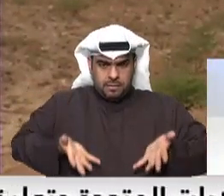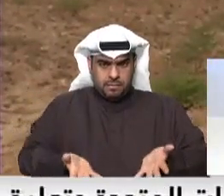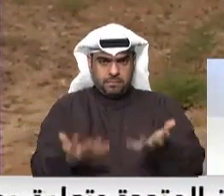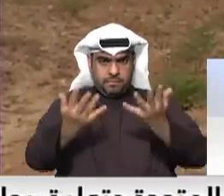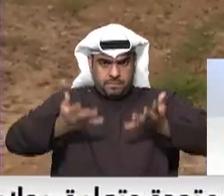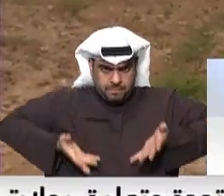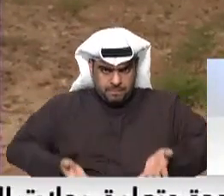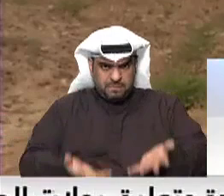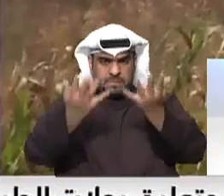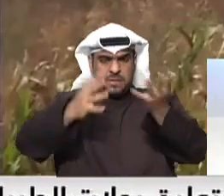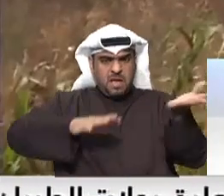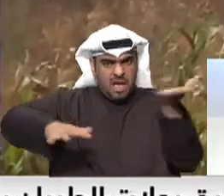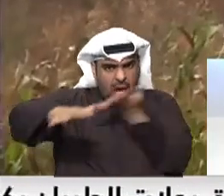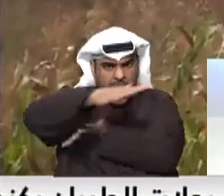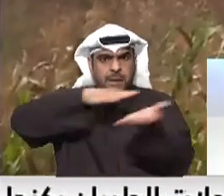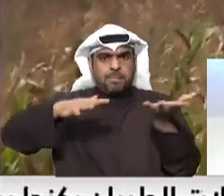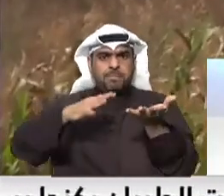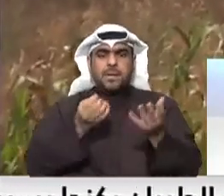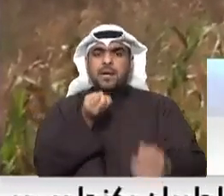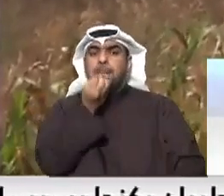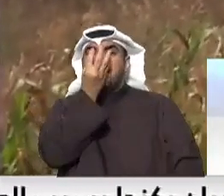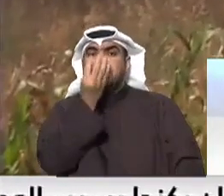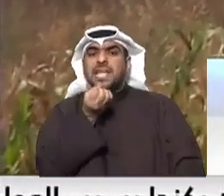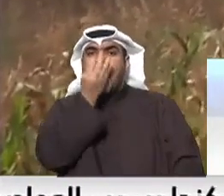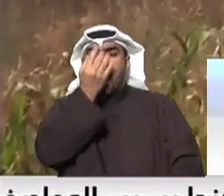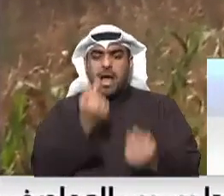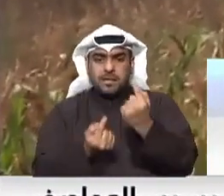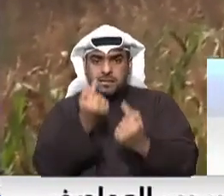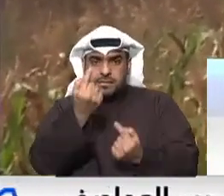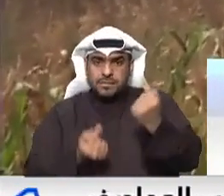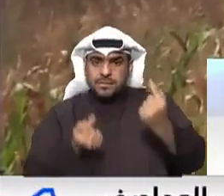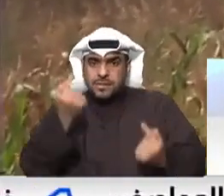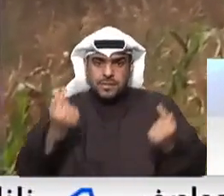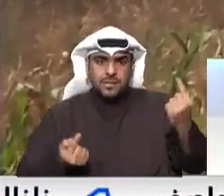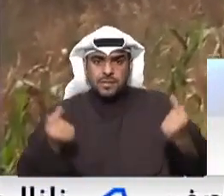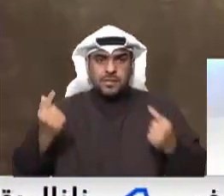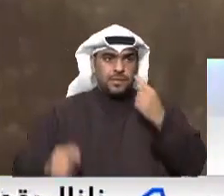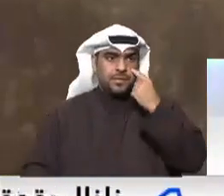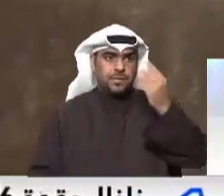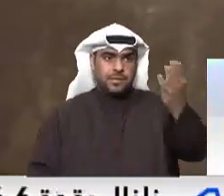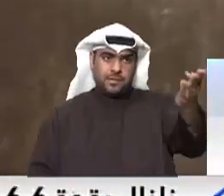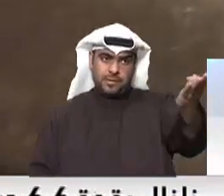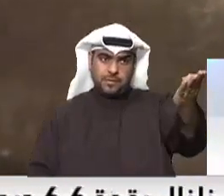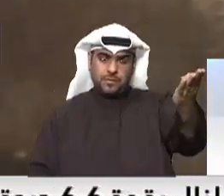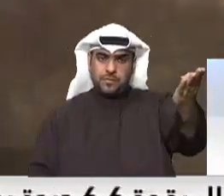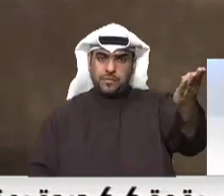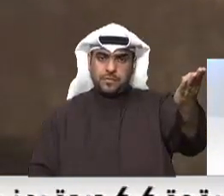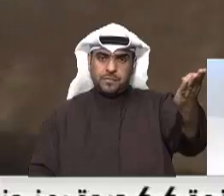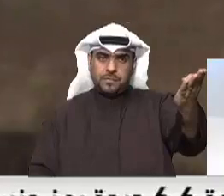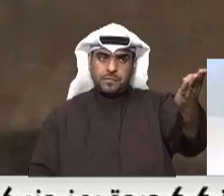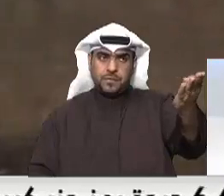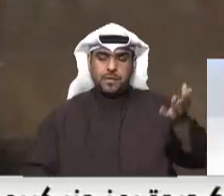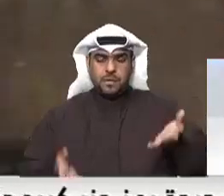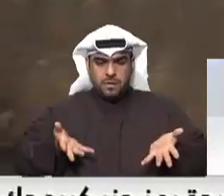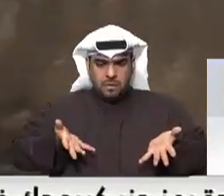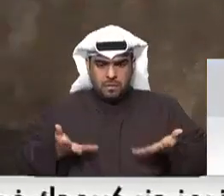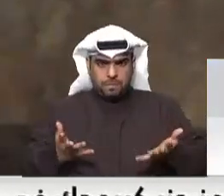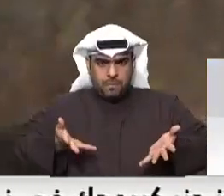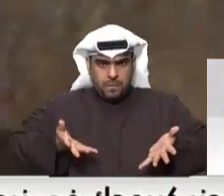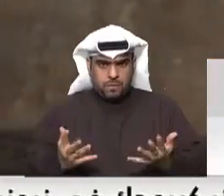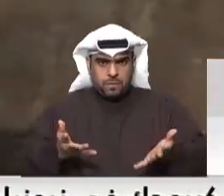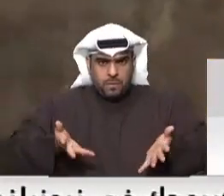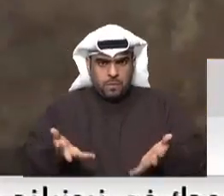أراضي المزارعين لمسافة محدودة شرقي بلدة بيت حانون شمالا، وبدأت بعمليات تجريف في